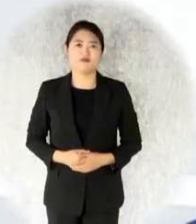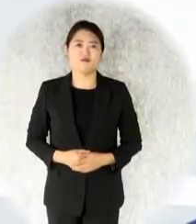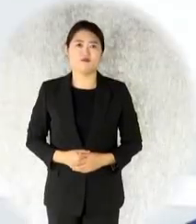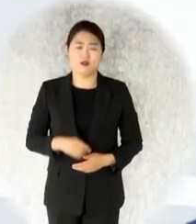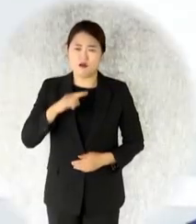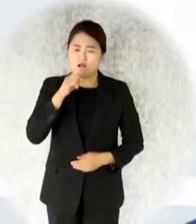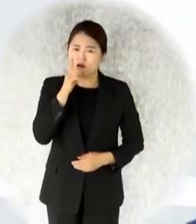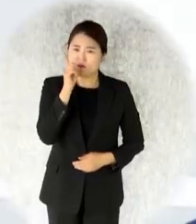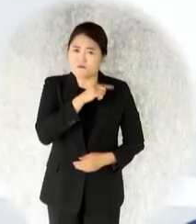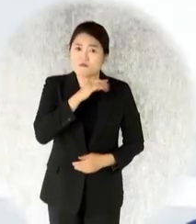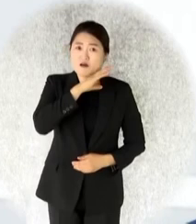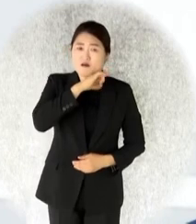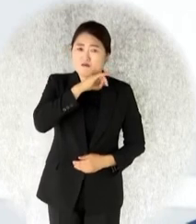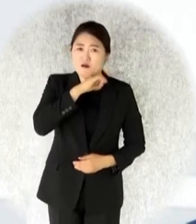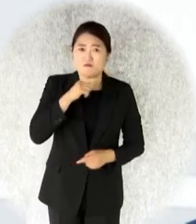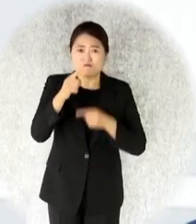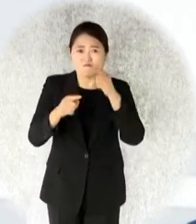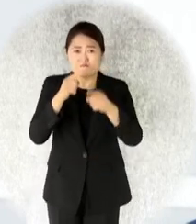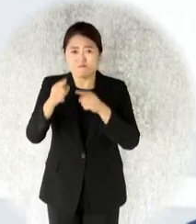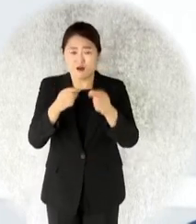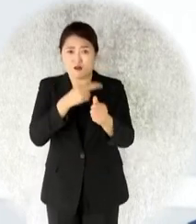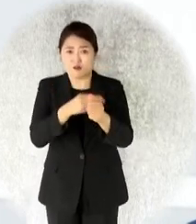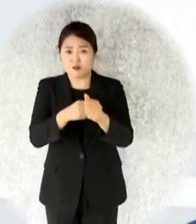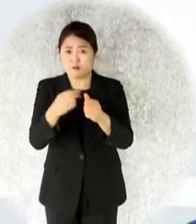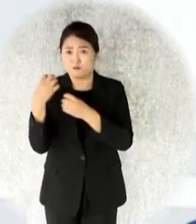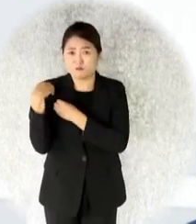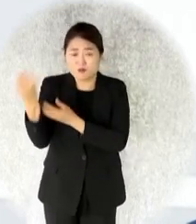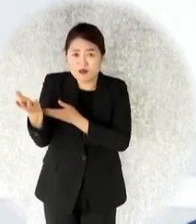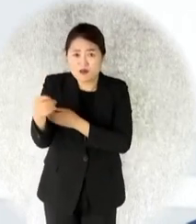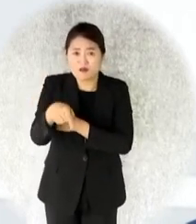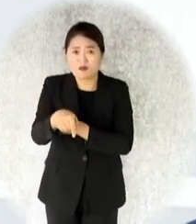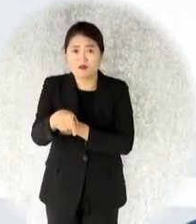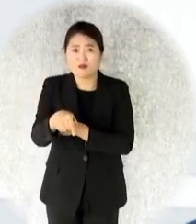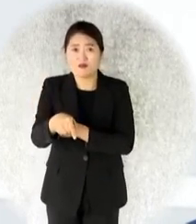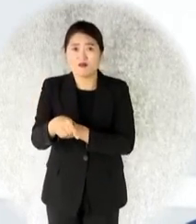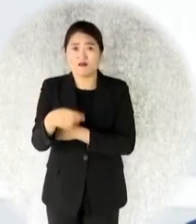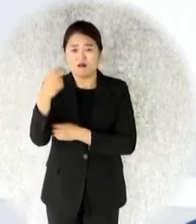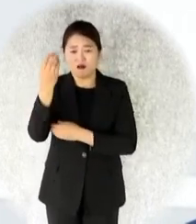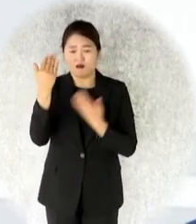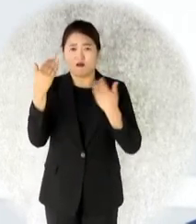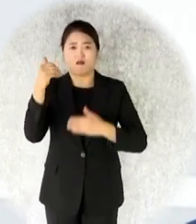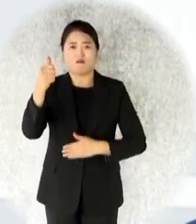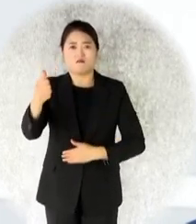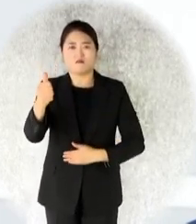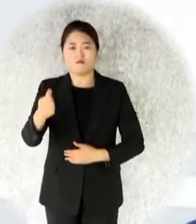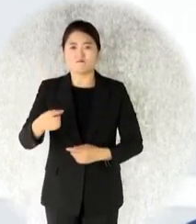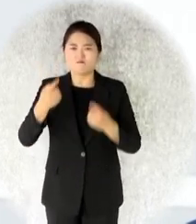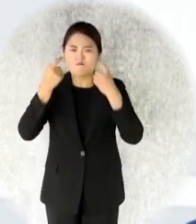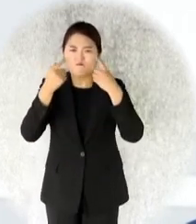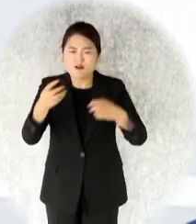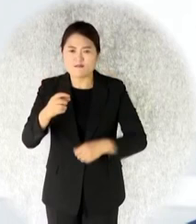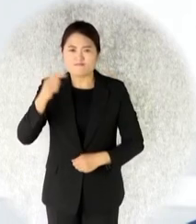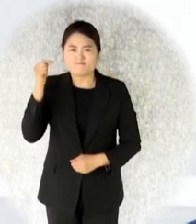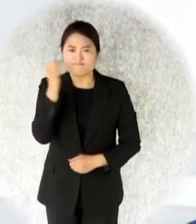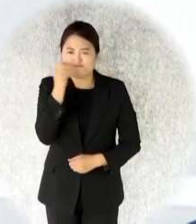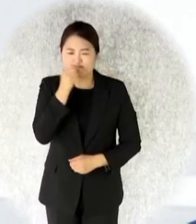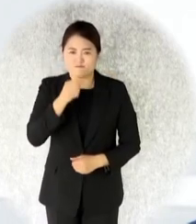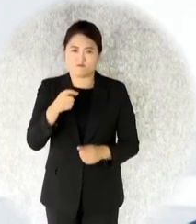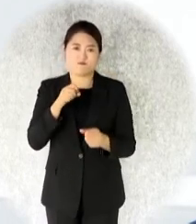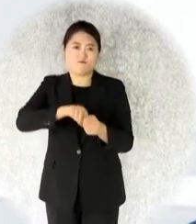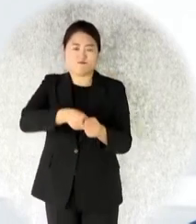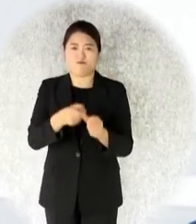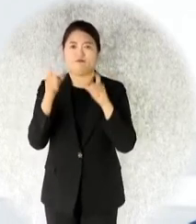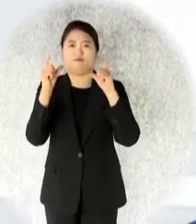악질 민원의 교사를 그대로 노출시키고 방귀하는 관리자에 대해서도 엄중히 책임을 물어야